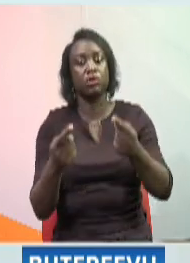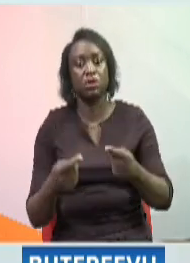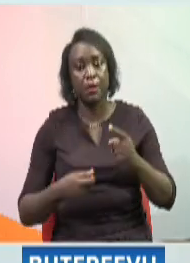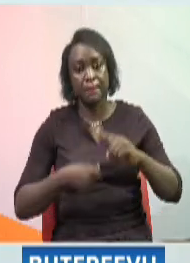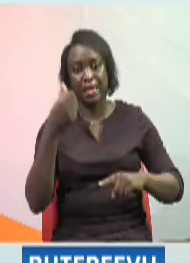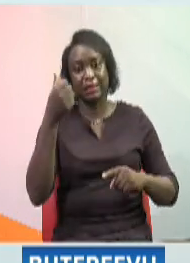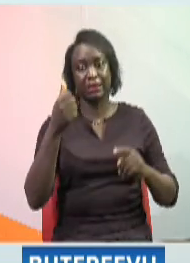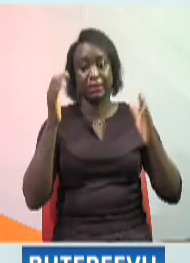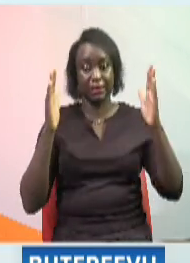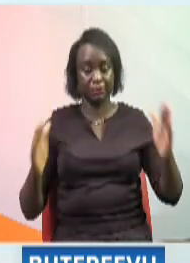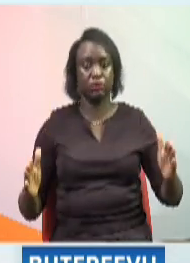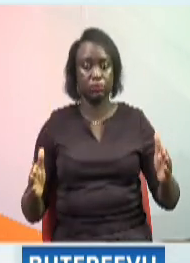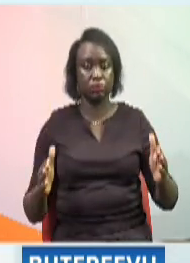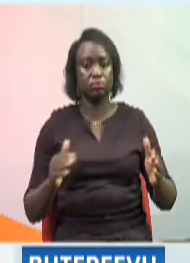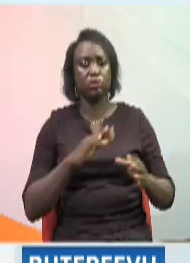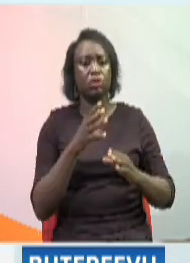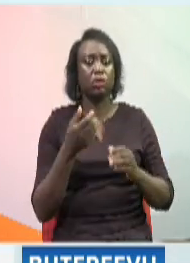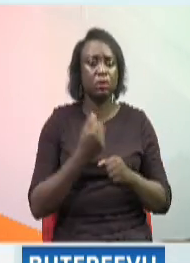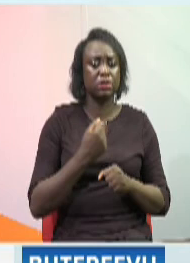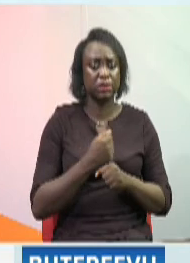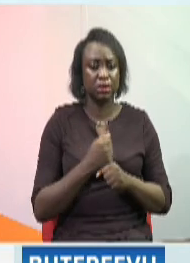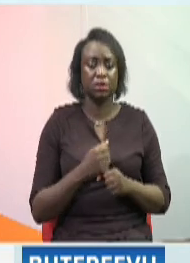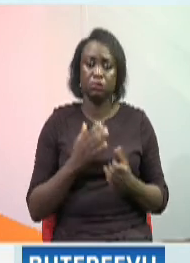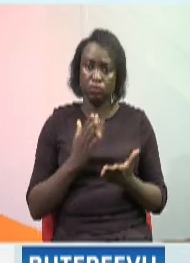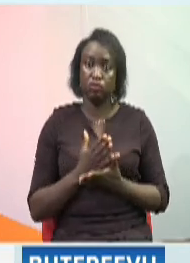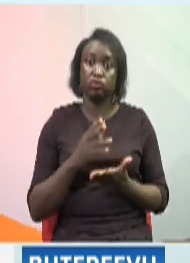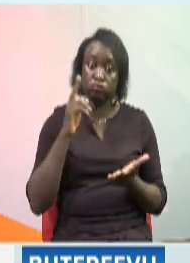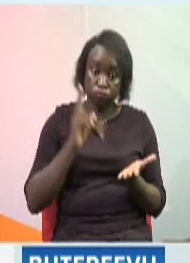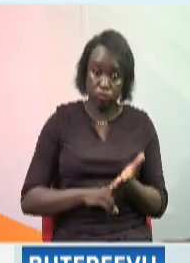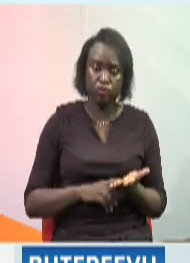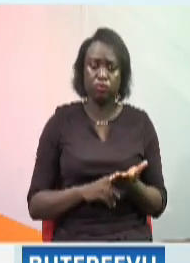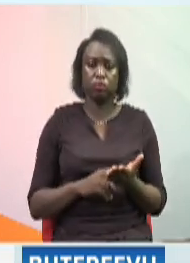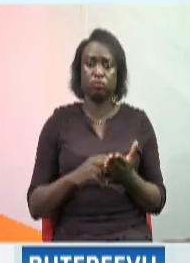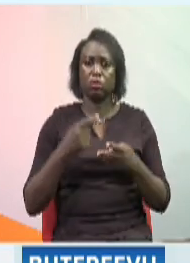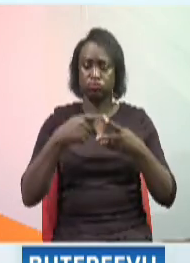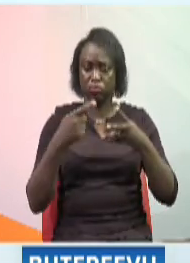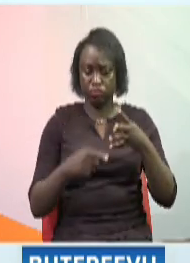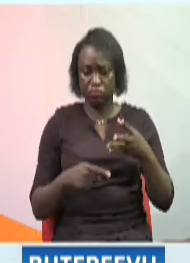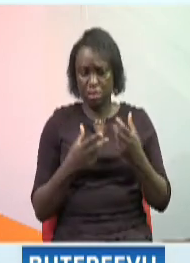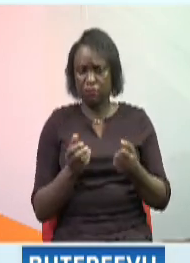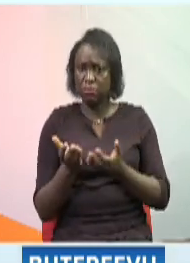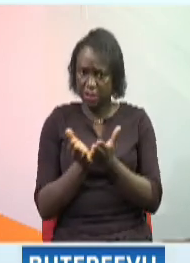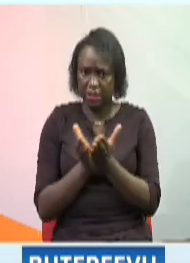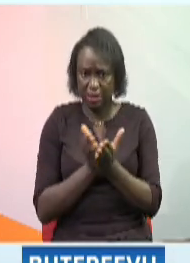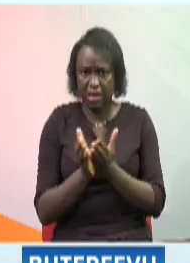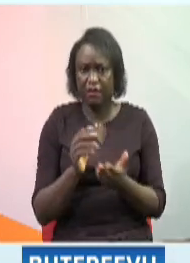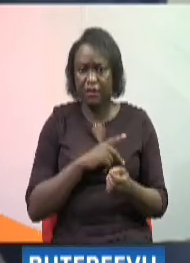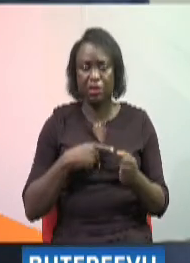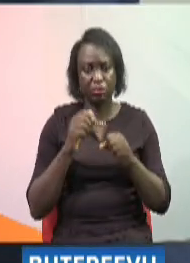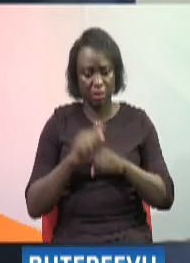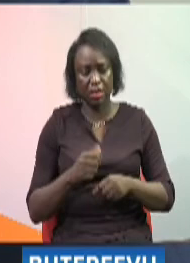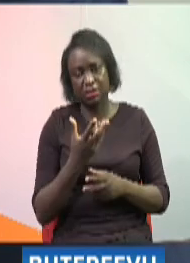abaweereza abanaabatuukiriza nti ddala nga beeraze tibalina ebisaanyizo ebijjuvu eby'okuweereza Ssaabasajja